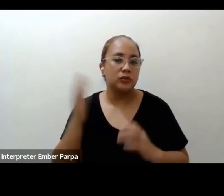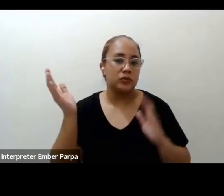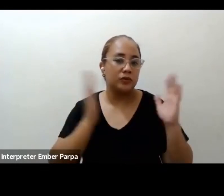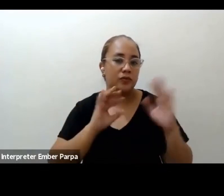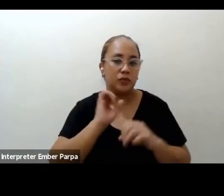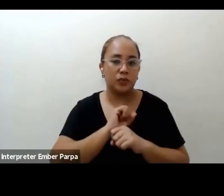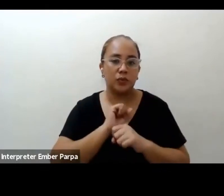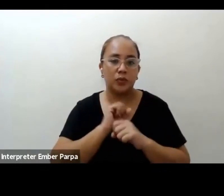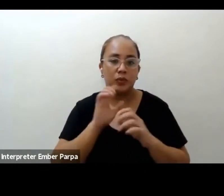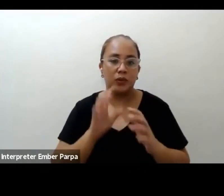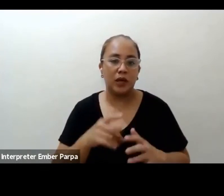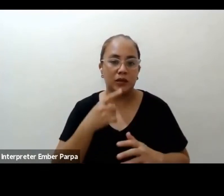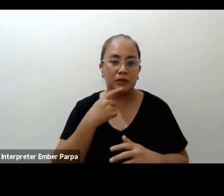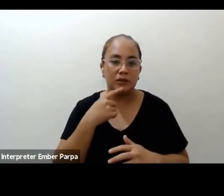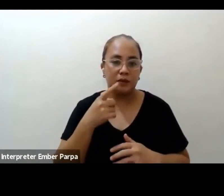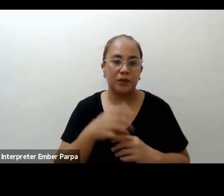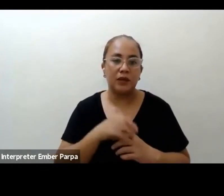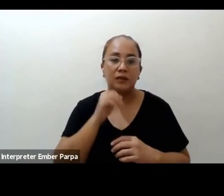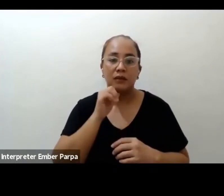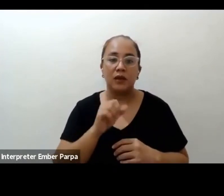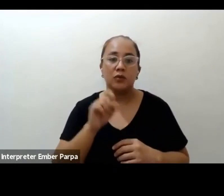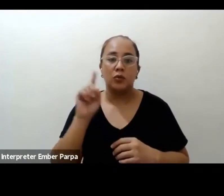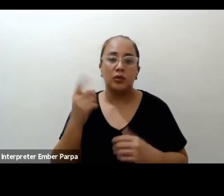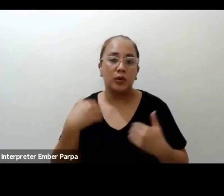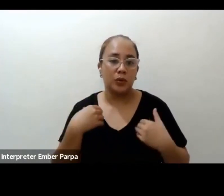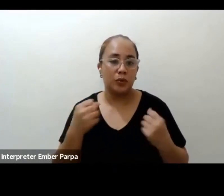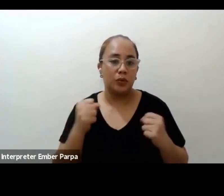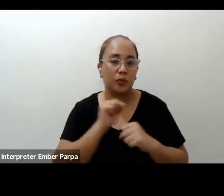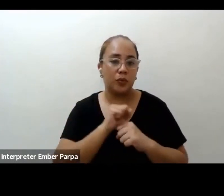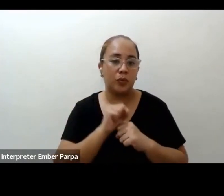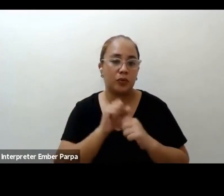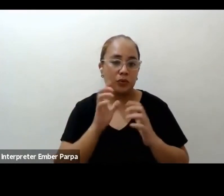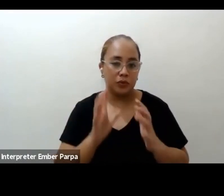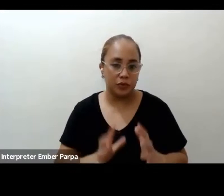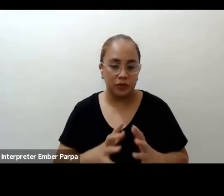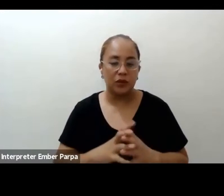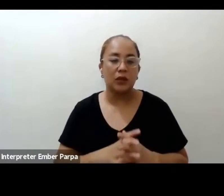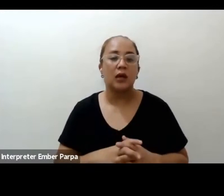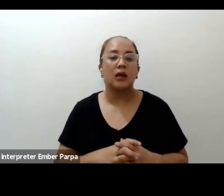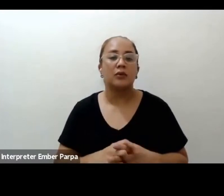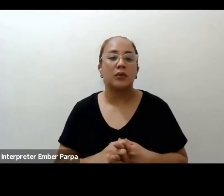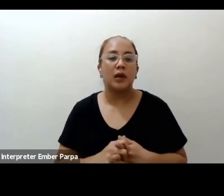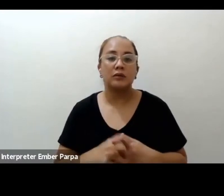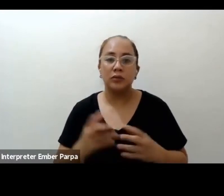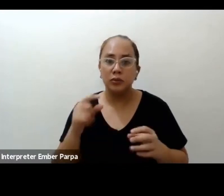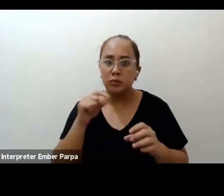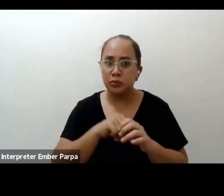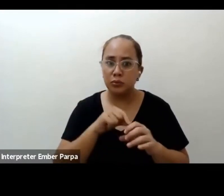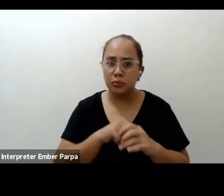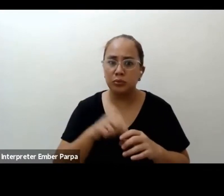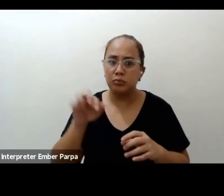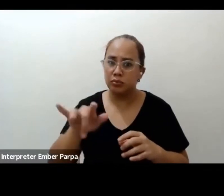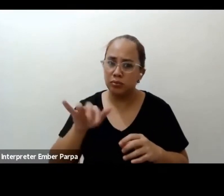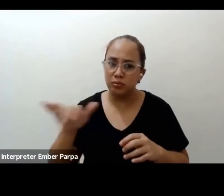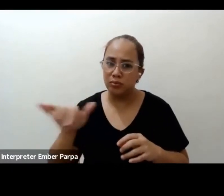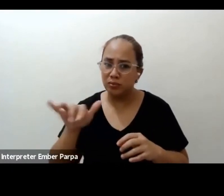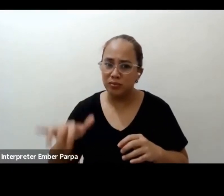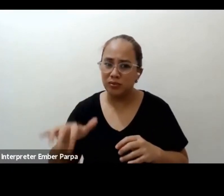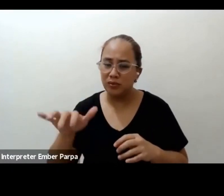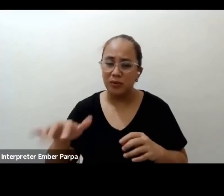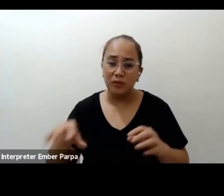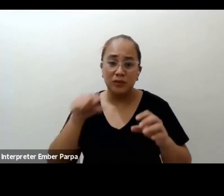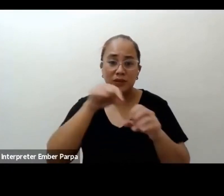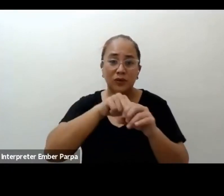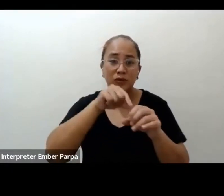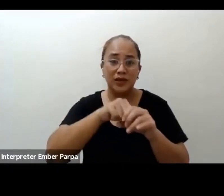no? At binanggit dito hindi lang mga healthcare workers hanggang supermarket no? Cashiers. We know that from the start of